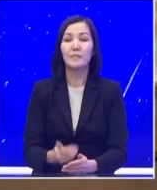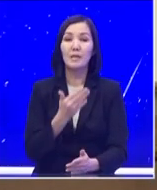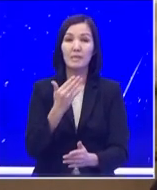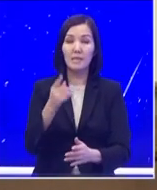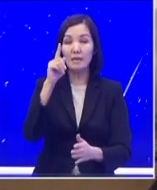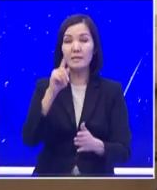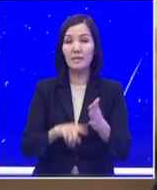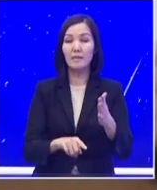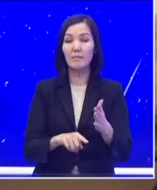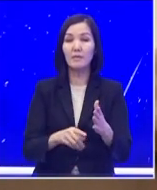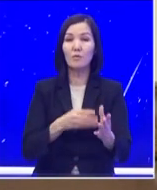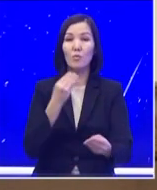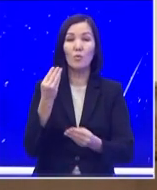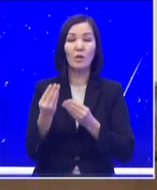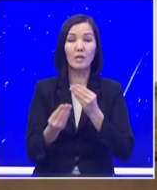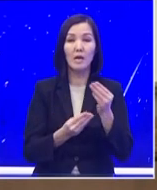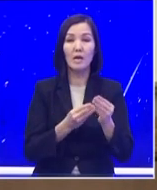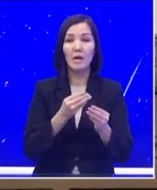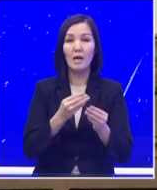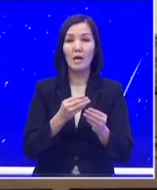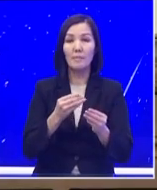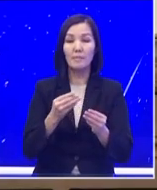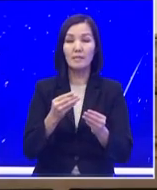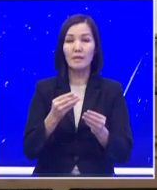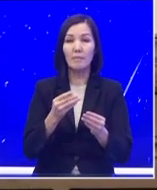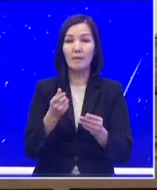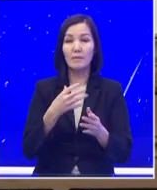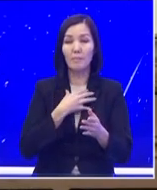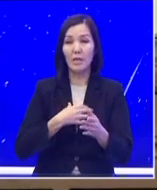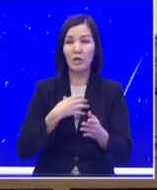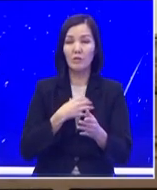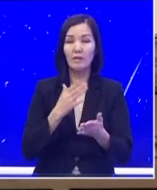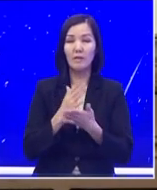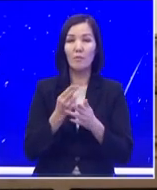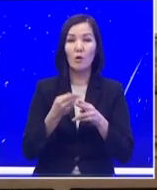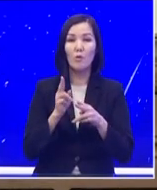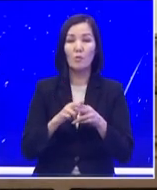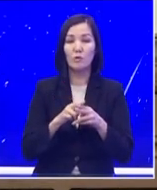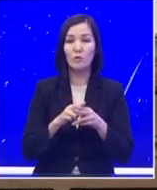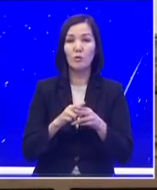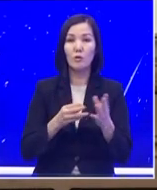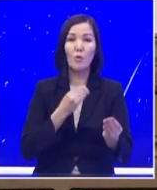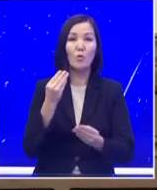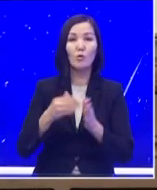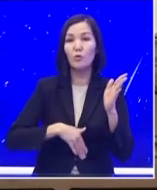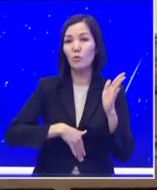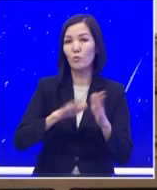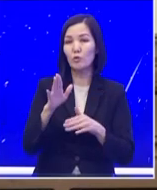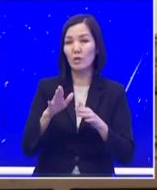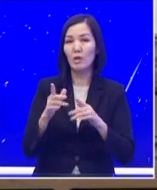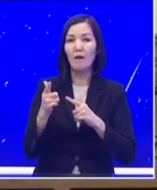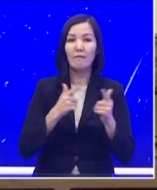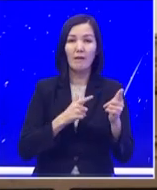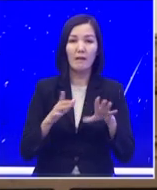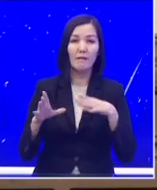Сіздерге сенеміз. Алаңға шыққан сайын тақымды қысып жанкүйер болып отырамыз. Осы жолы да ұятқа қалдырмай, әзірліктеріңізді пысықтап,